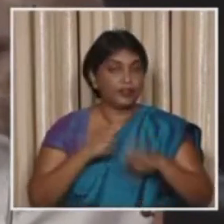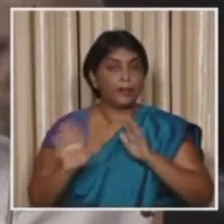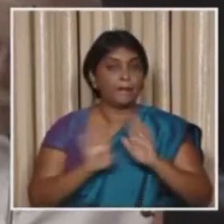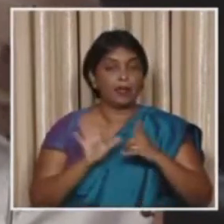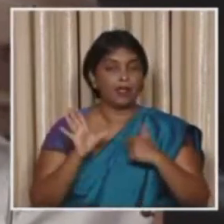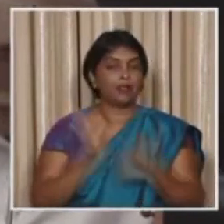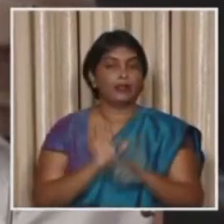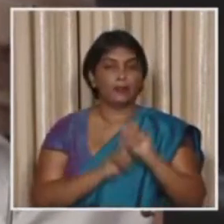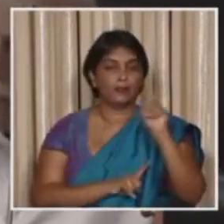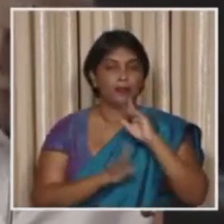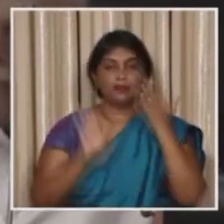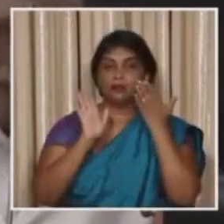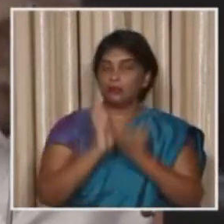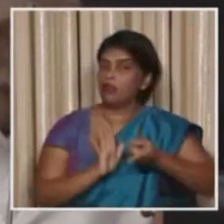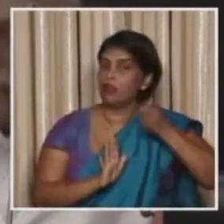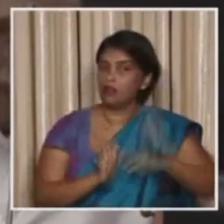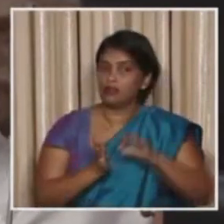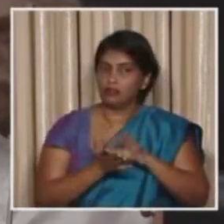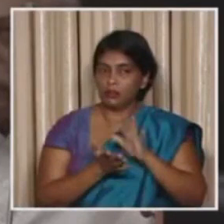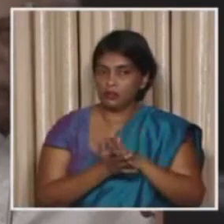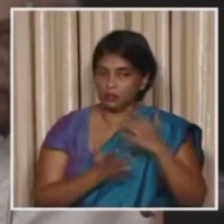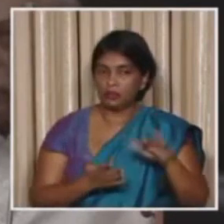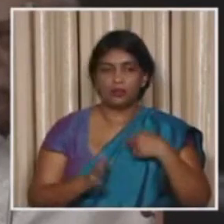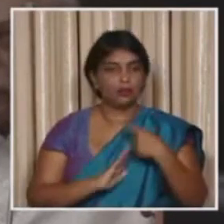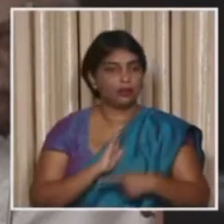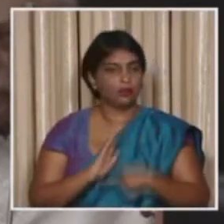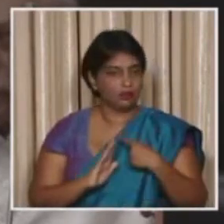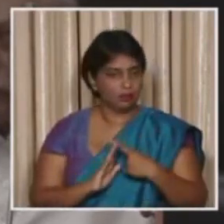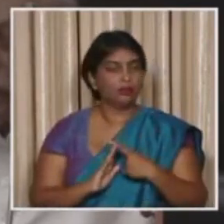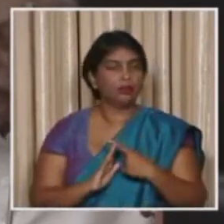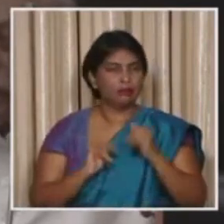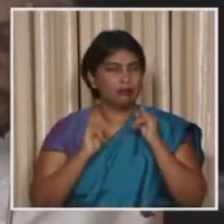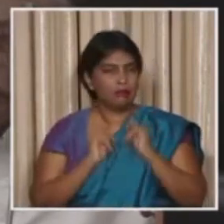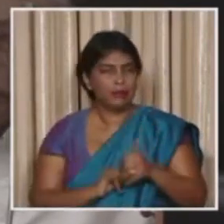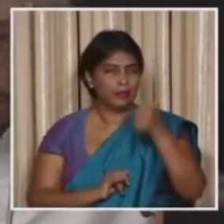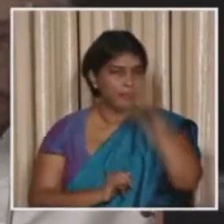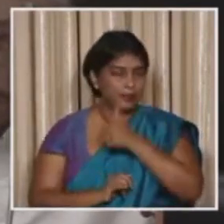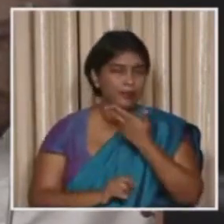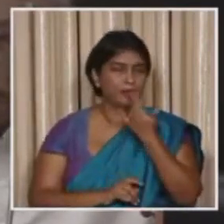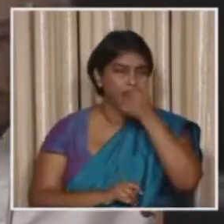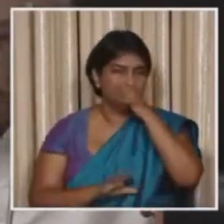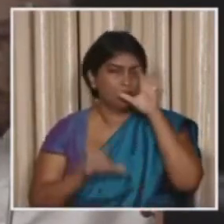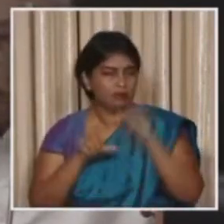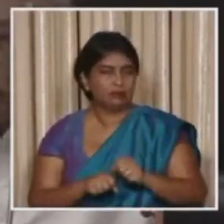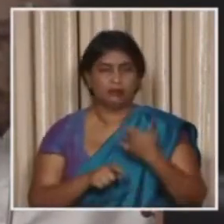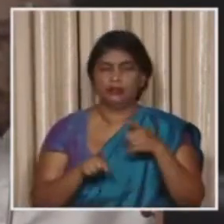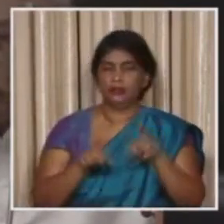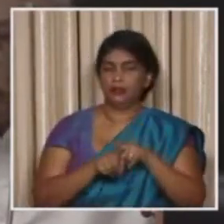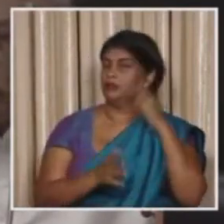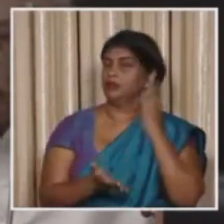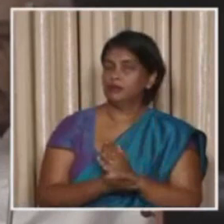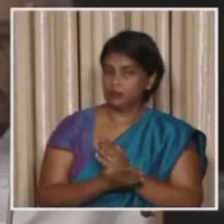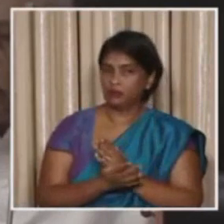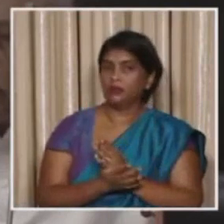පනත පාර්ලිමේන්තුවට ඉදිරිපත් කර සම්මත කරගත්තා. අපේ රට පිළිරයක් වී ඇති දූෂණ හා වංචා වළක්වීම